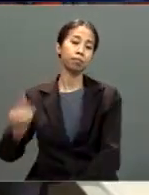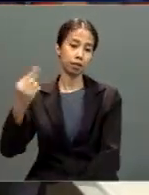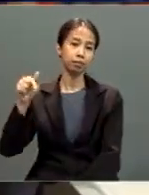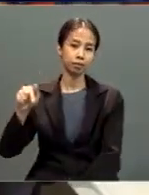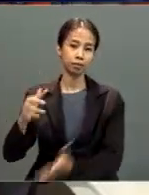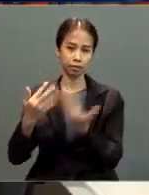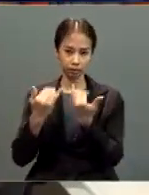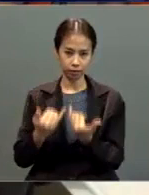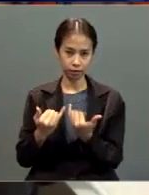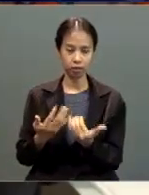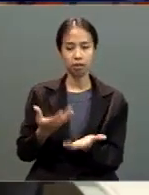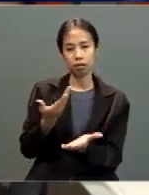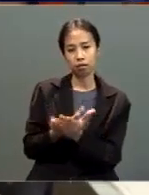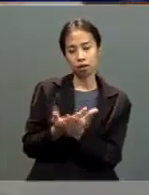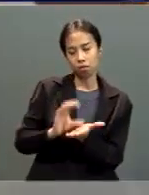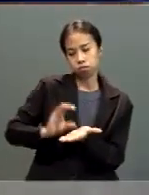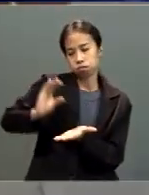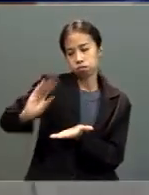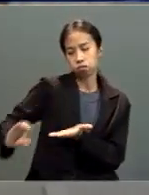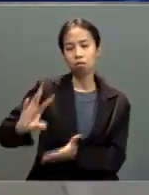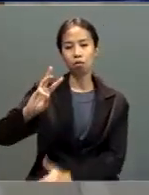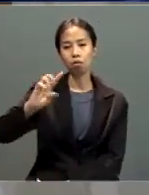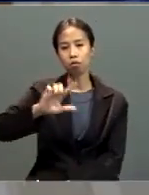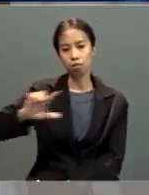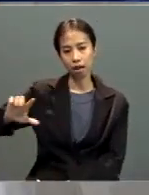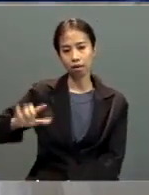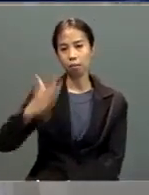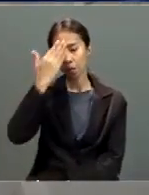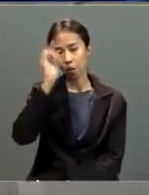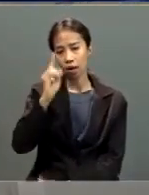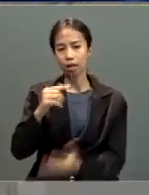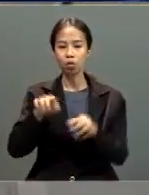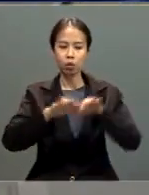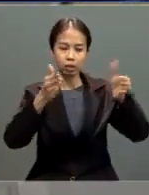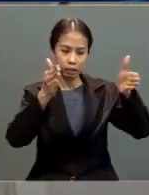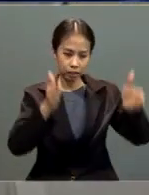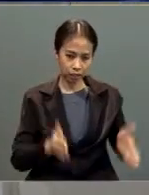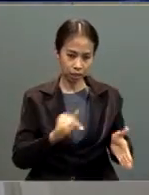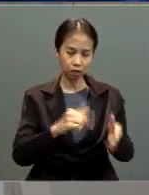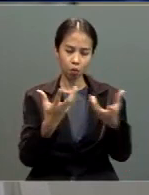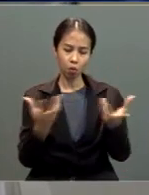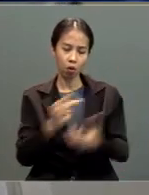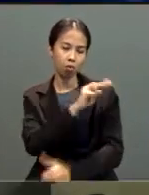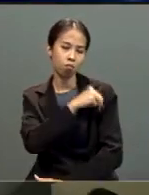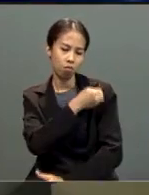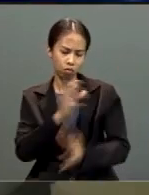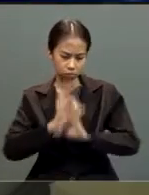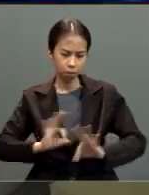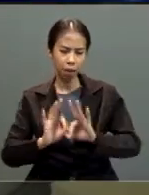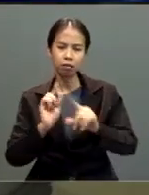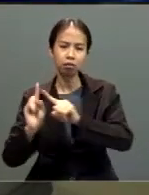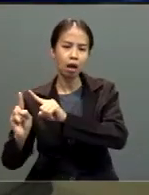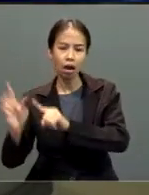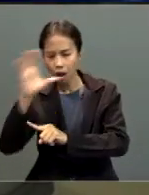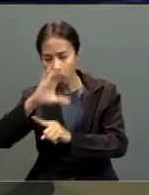ได้เข้ามาสนับสนุนงบประมาณกว่า6ล้านบาทเพื่อจัดหาเตียงผู้ป่วยเครื่องมือและอุปกรณ์การแพทย์ที่จำเป็นซึ่งขณะ